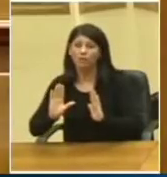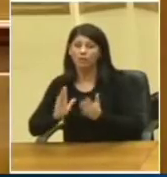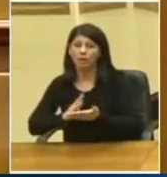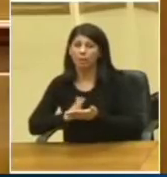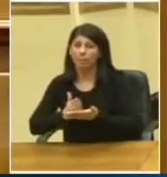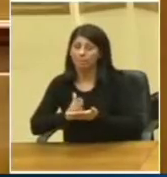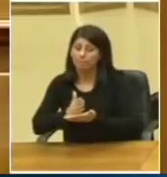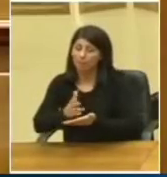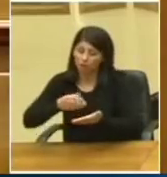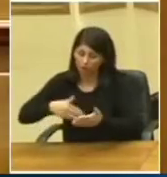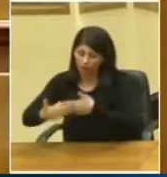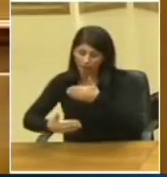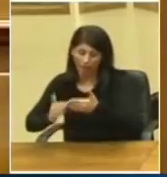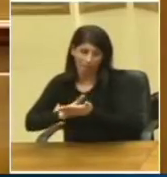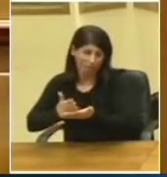εκλογικής διαδικασίας.